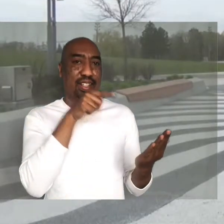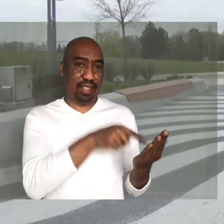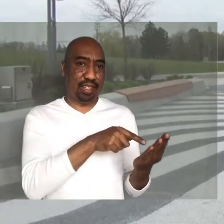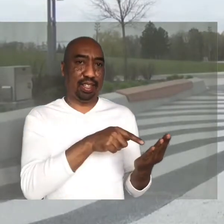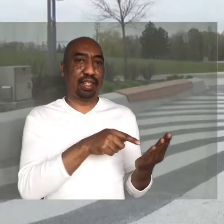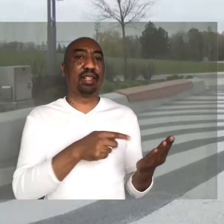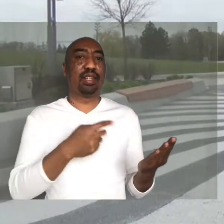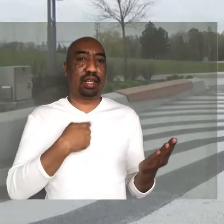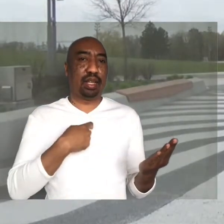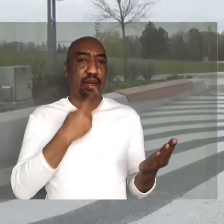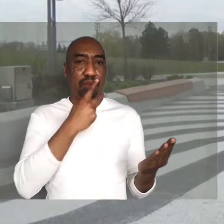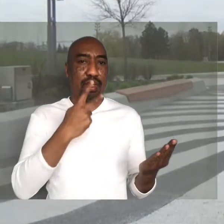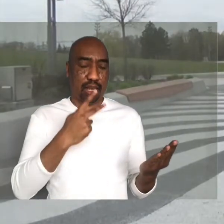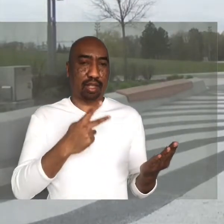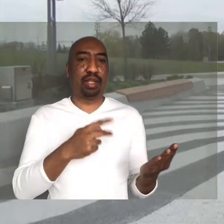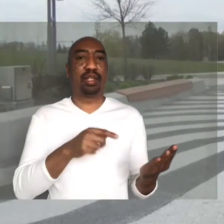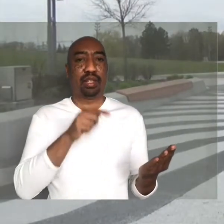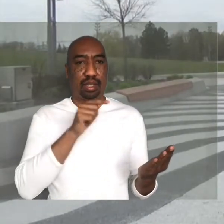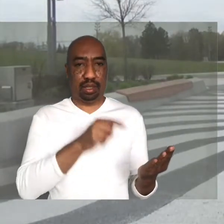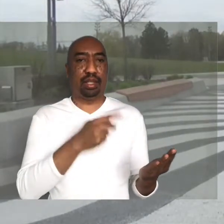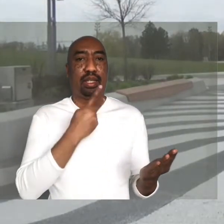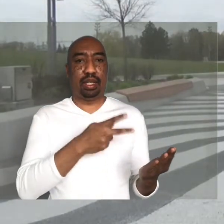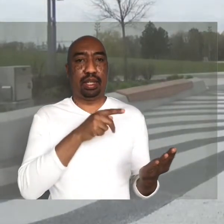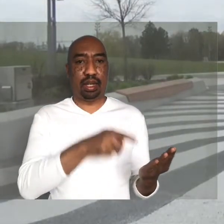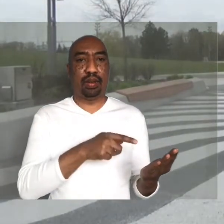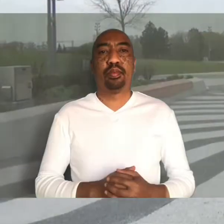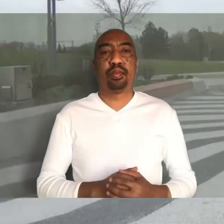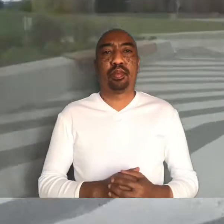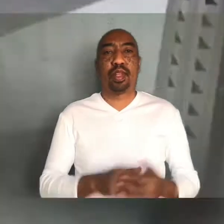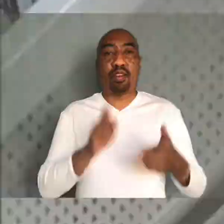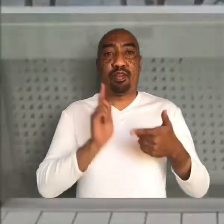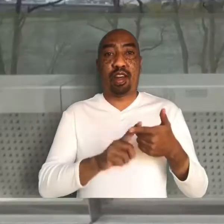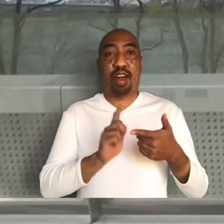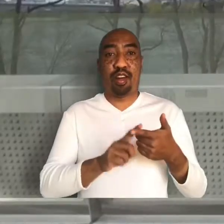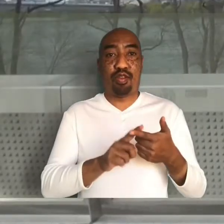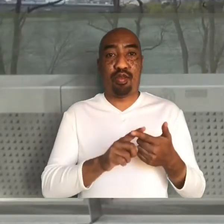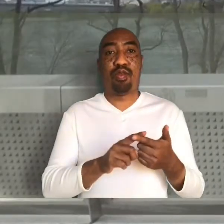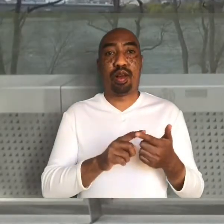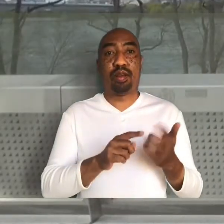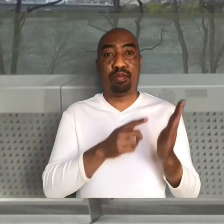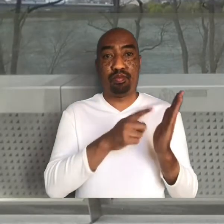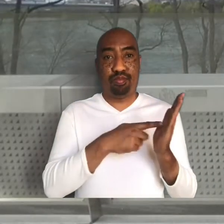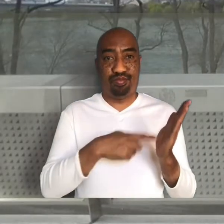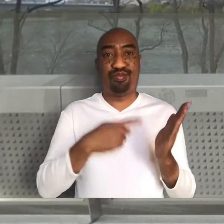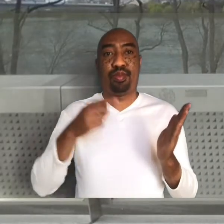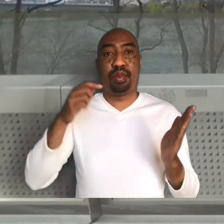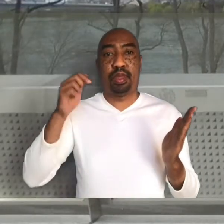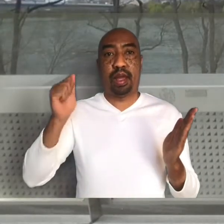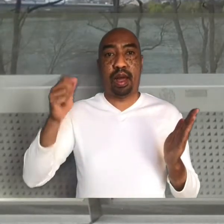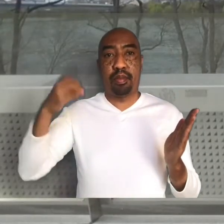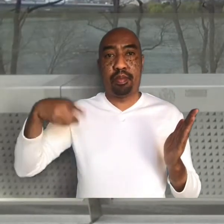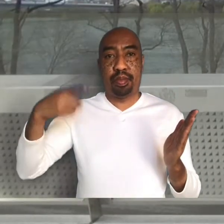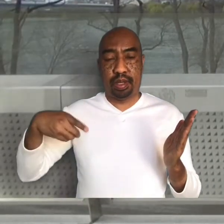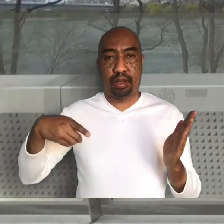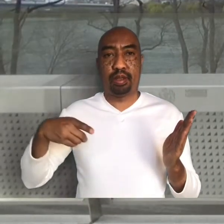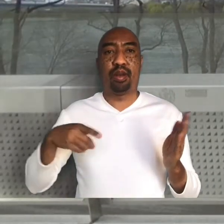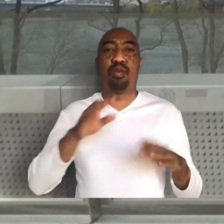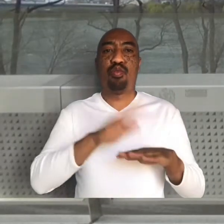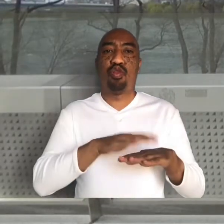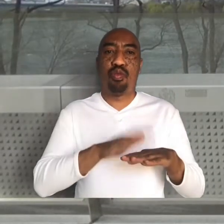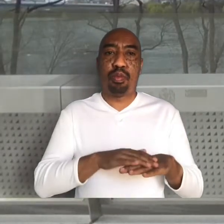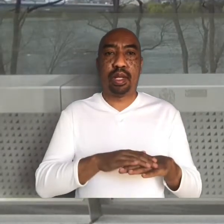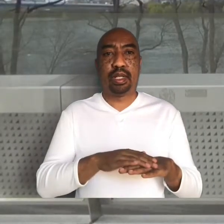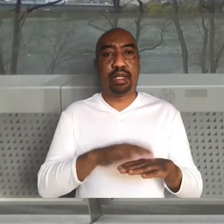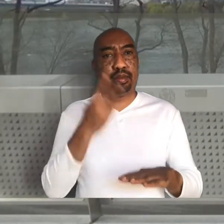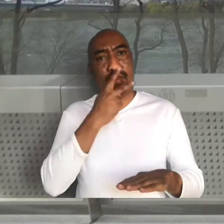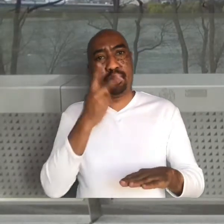ity teolojiana ity, zavatra ohatrohatr'izay no ao anatin'ny annuaire. Ny application faharoa dia mahakasika